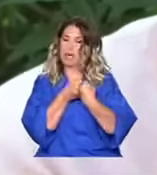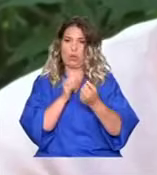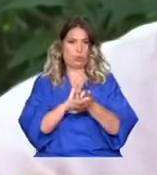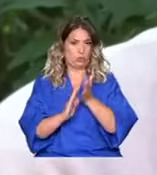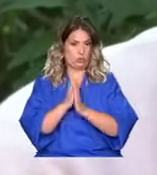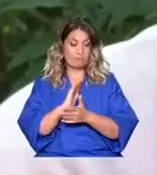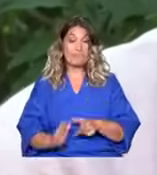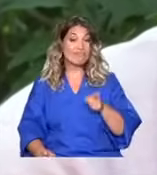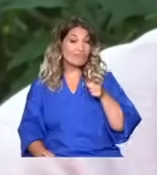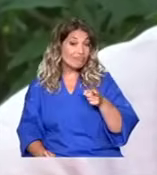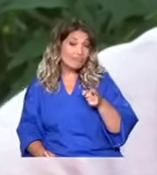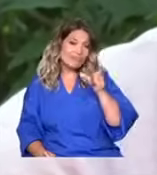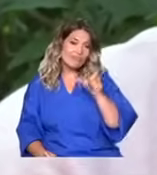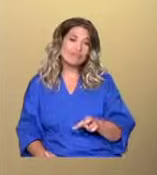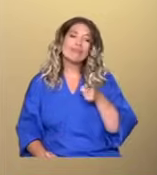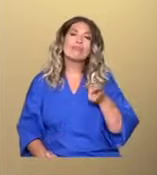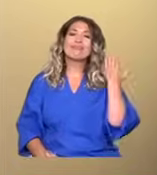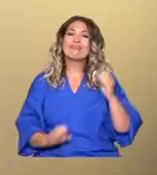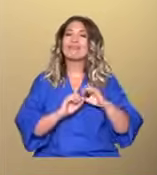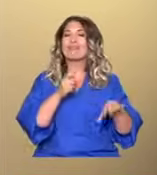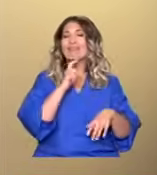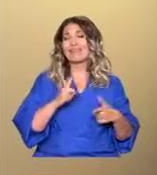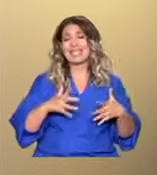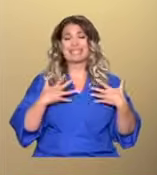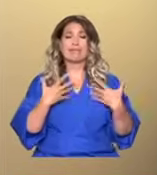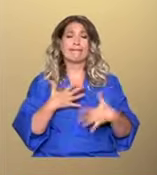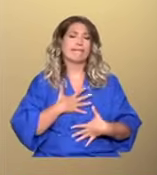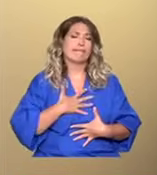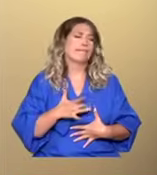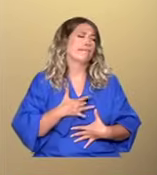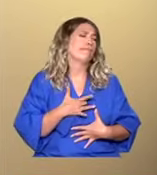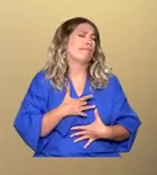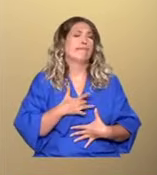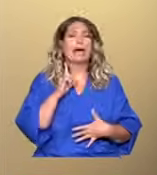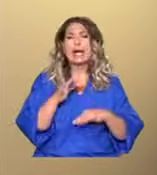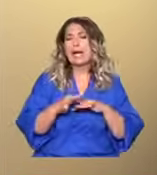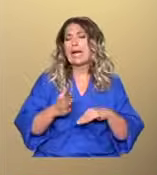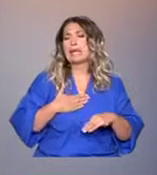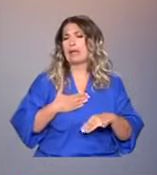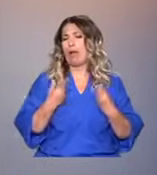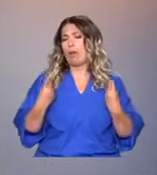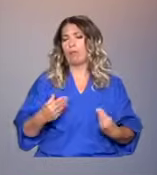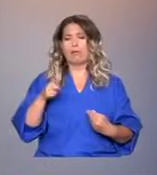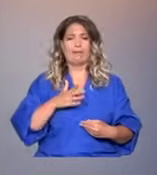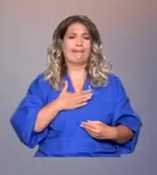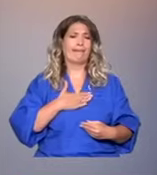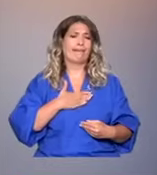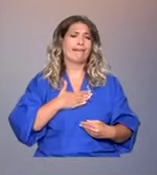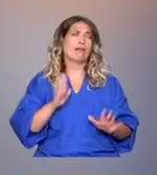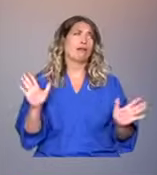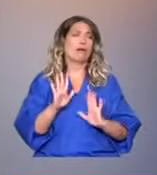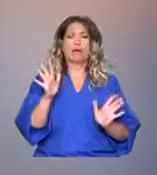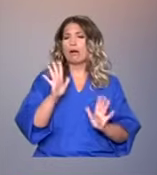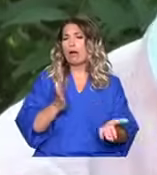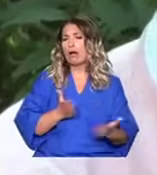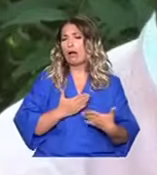Απόστολου Λύτρα που έφερε στο φως το χαμογέλα και πάλι, ο γνωστός ποινικολόγος μιλούσε με τα καλύτερα λόγια για τη σύζυγό του, λέγοντας πως ήταν έρωτας με